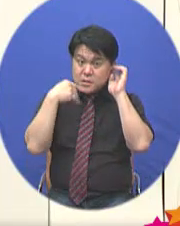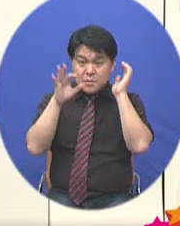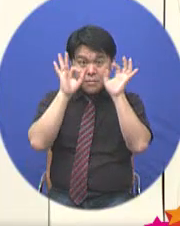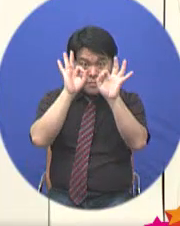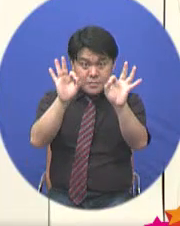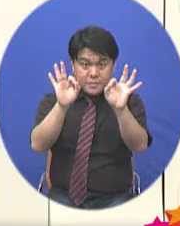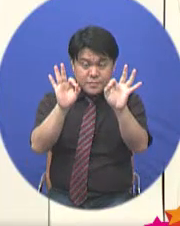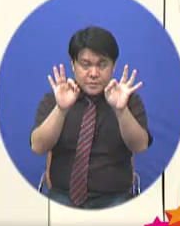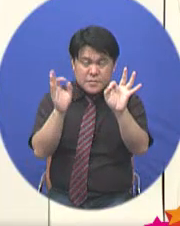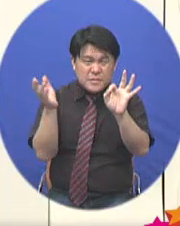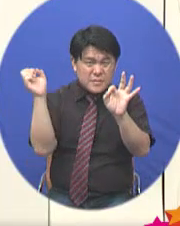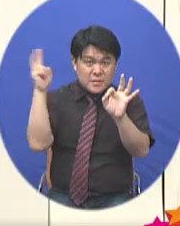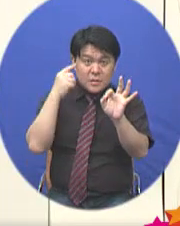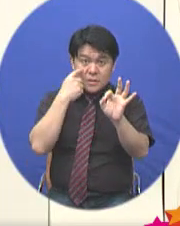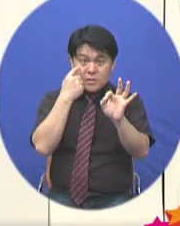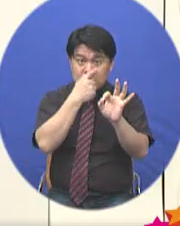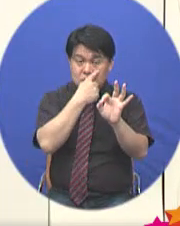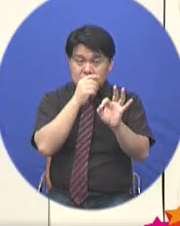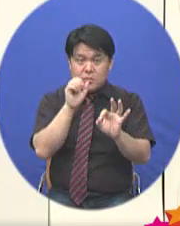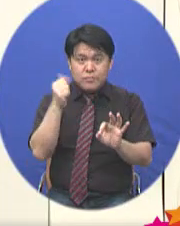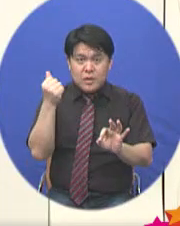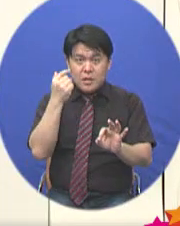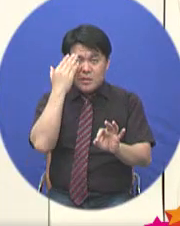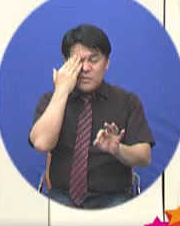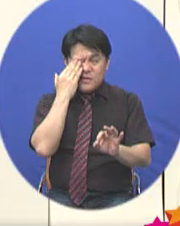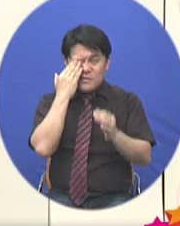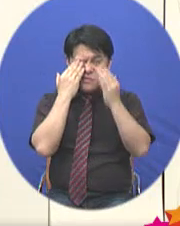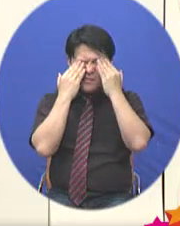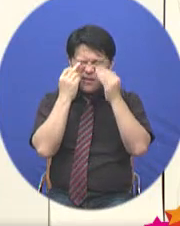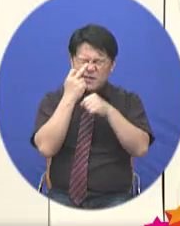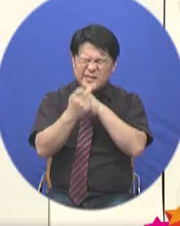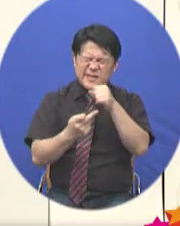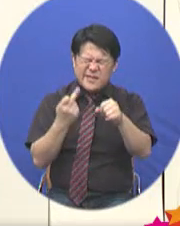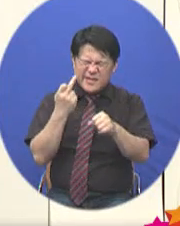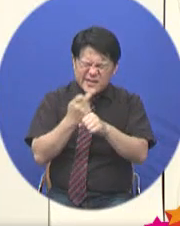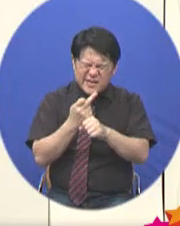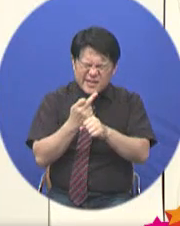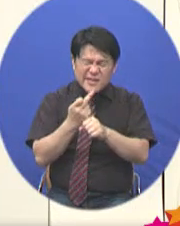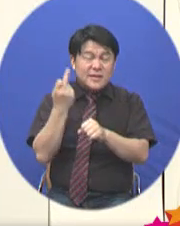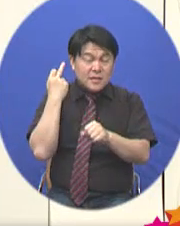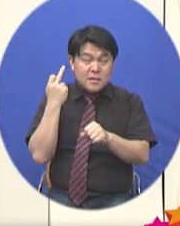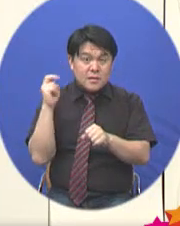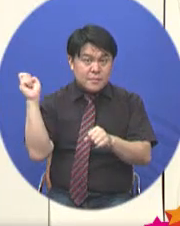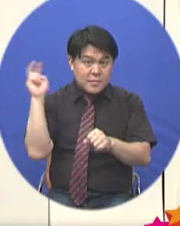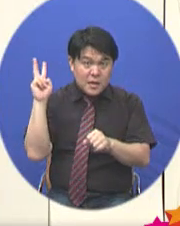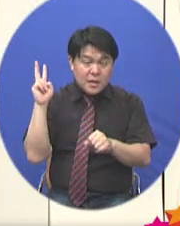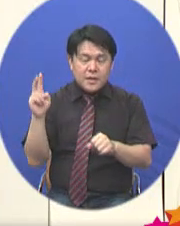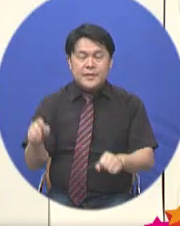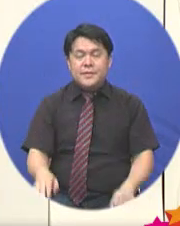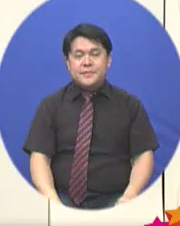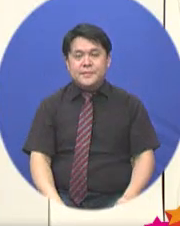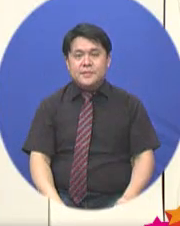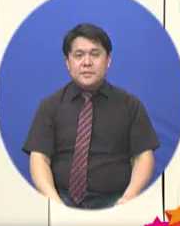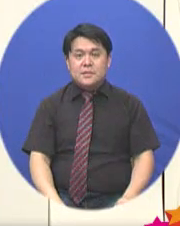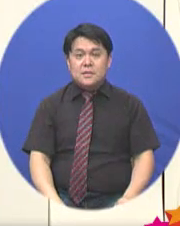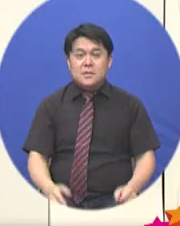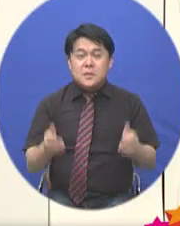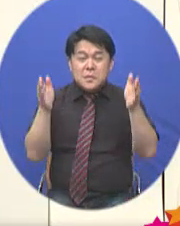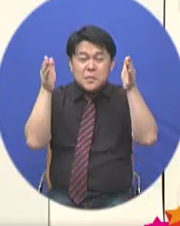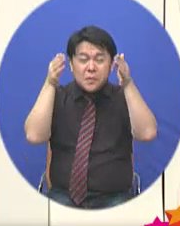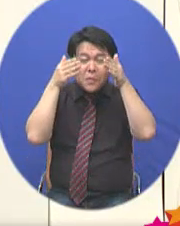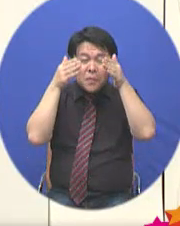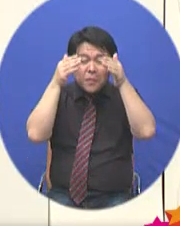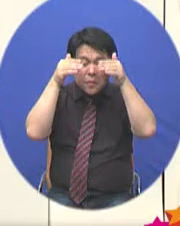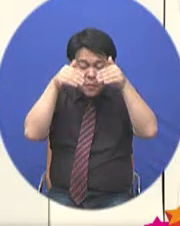보이다가 중도실명이라 눈이 지금 12년 됐거든요. 그래서 눈이 어두워지니까